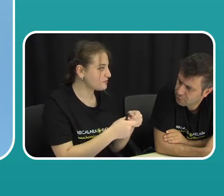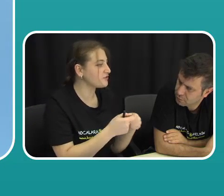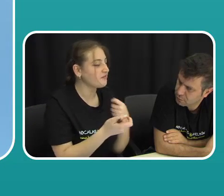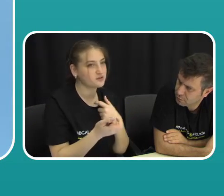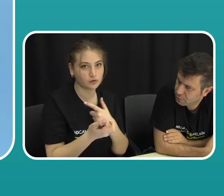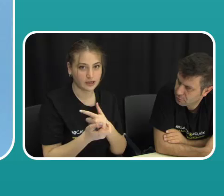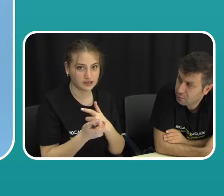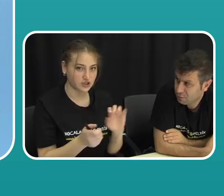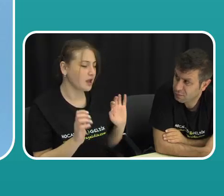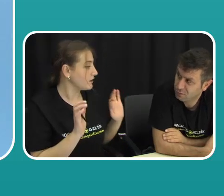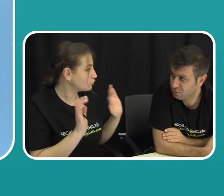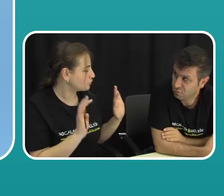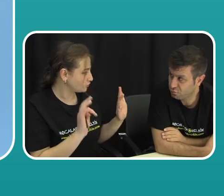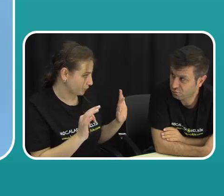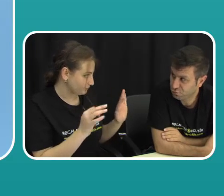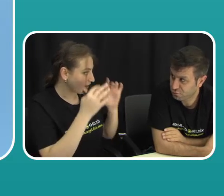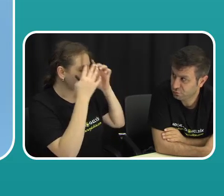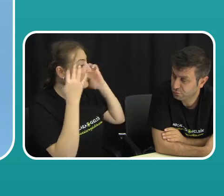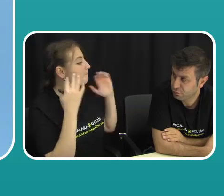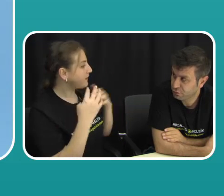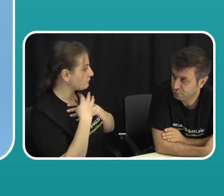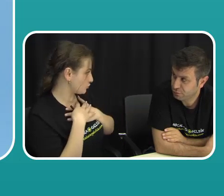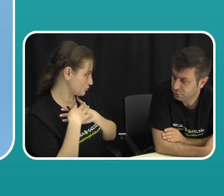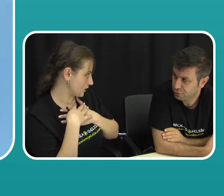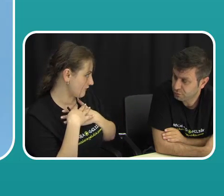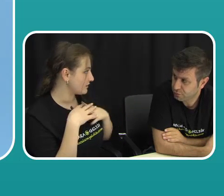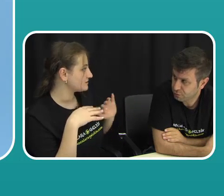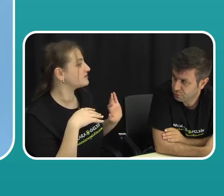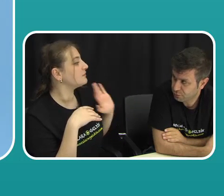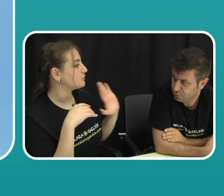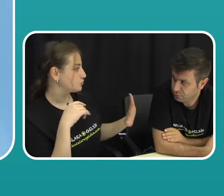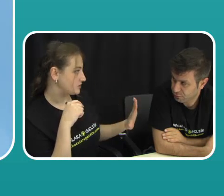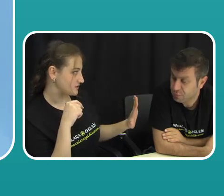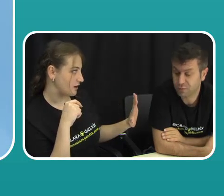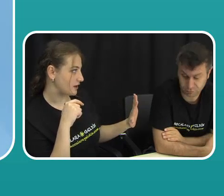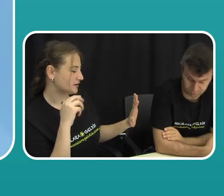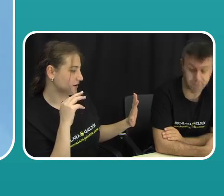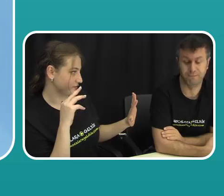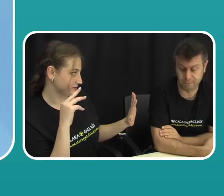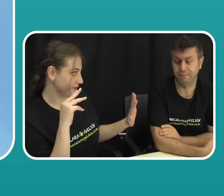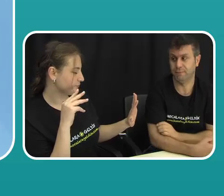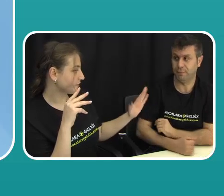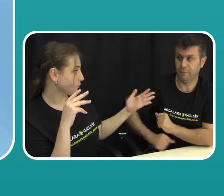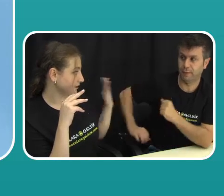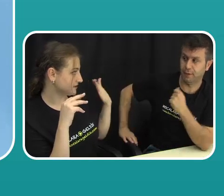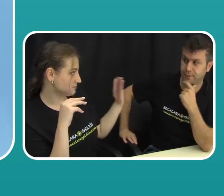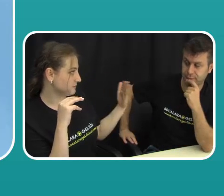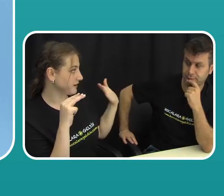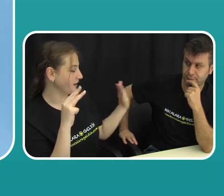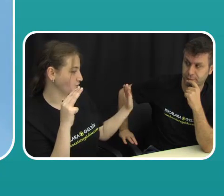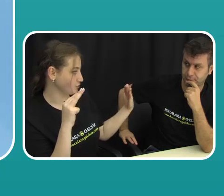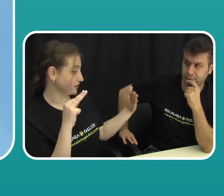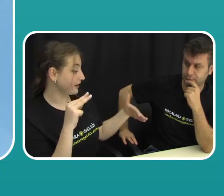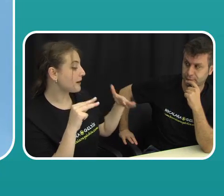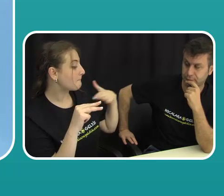Araya bir fitne fesat olaya girecek durum şu benim bir düşüncem var sizin de bir düşünceniz var Kendi kafanızda bunların ikisi